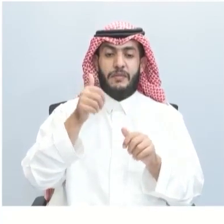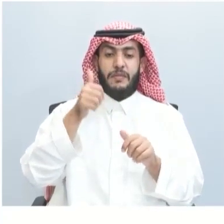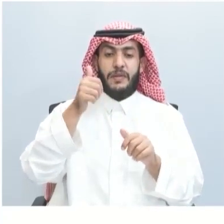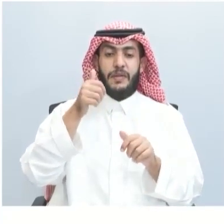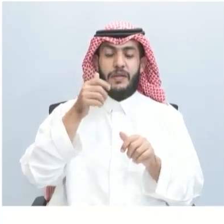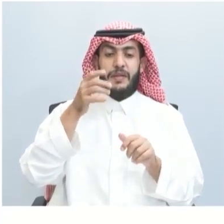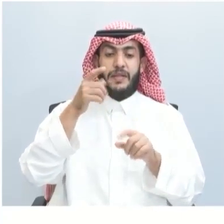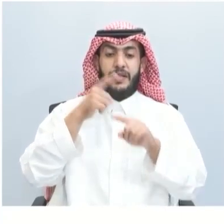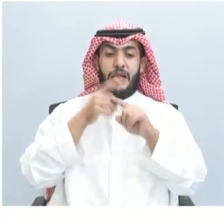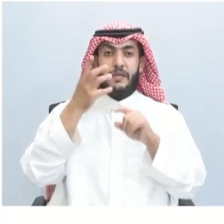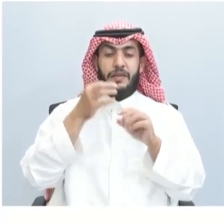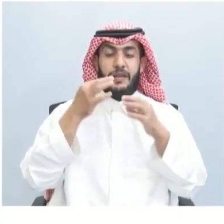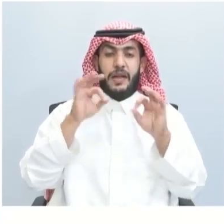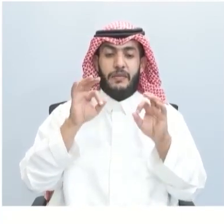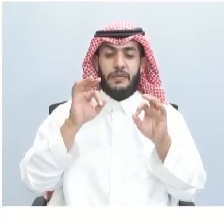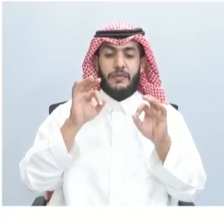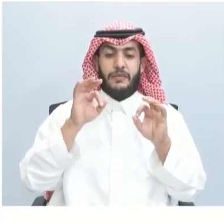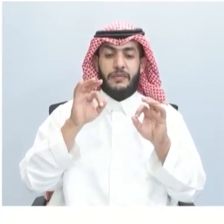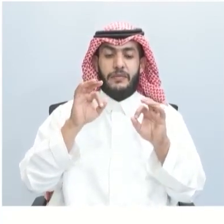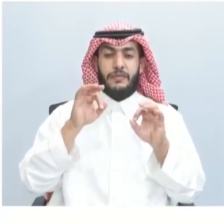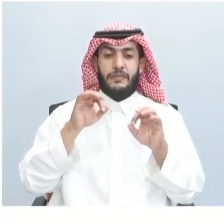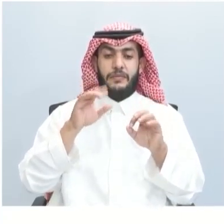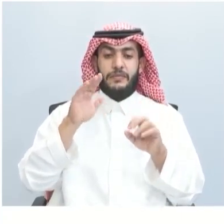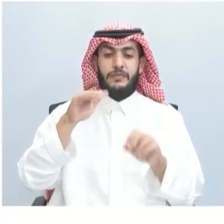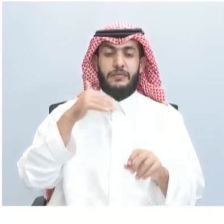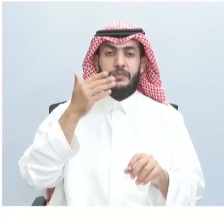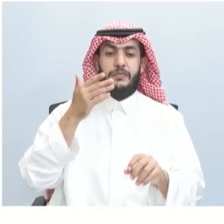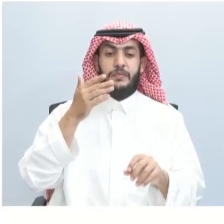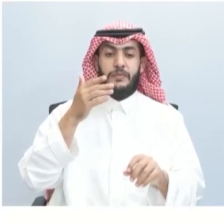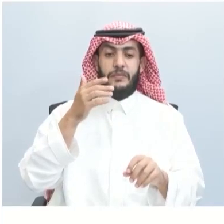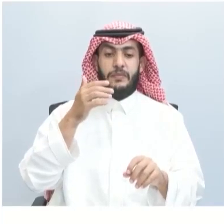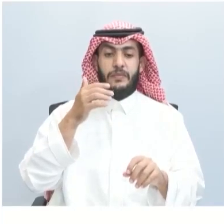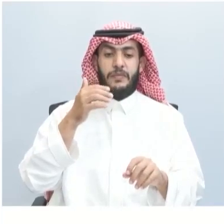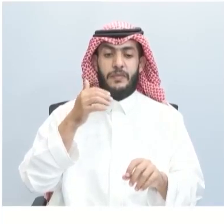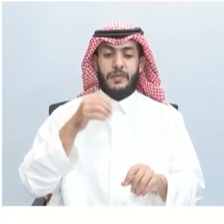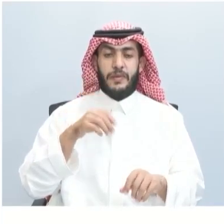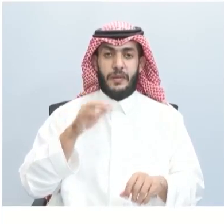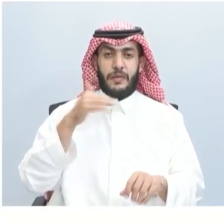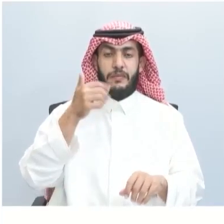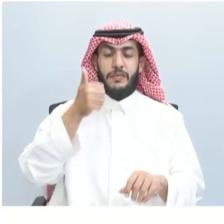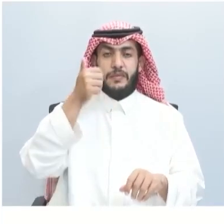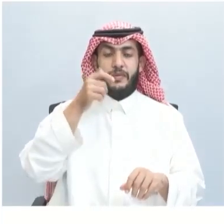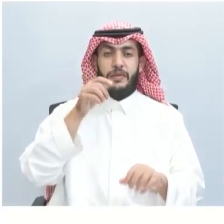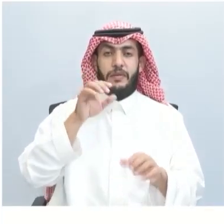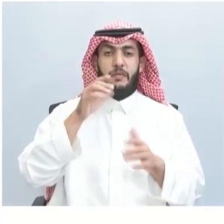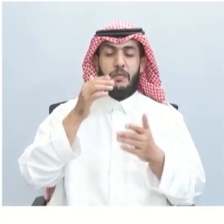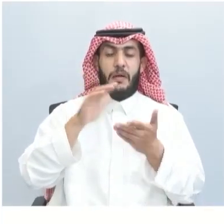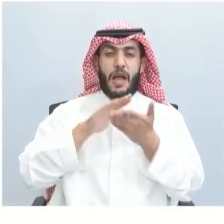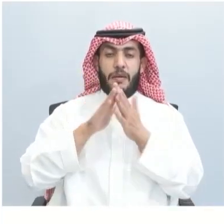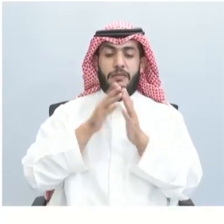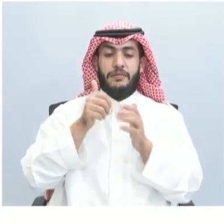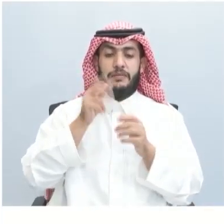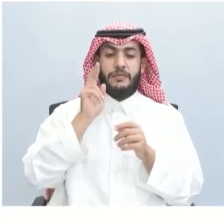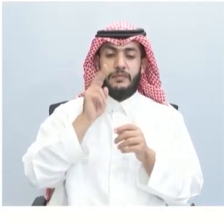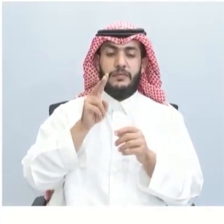تحميل الصفحه كامله في الخادم بعد ذلك المتصفح ينفذ رده الفعل بعد ذلك